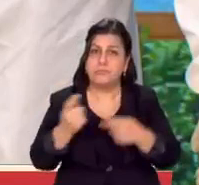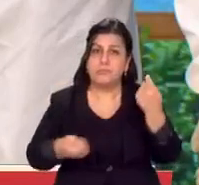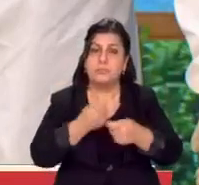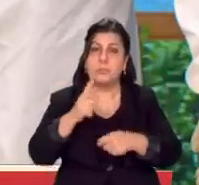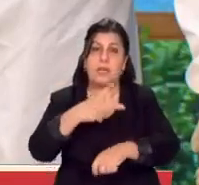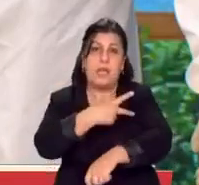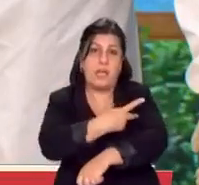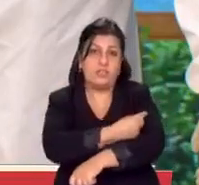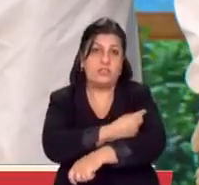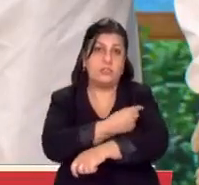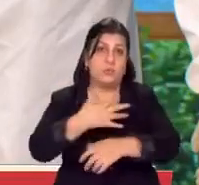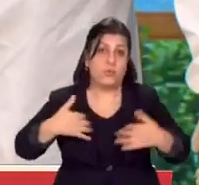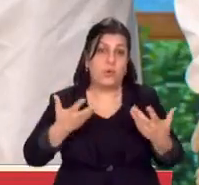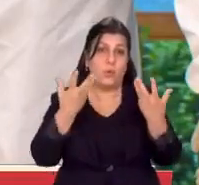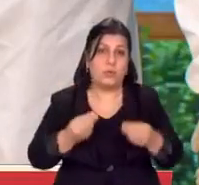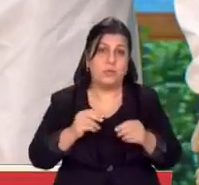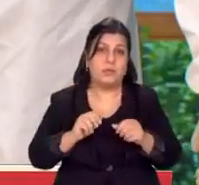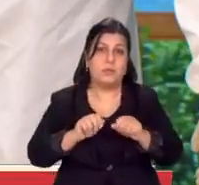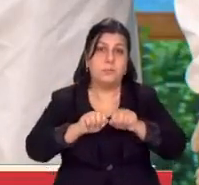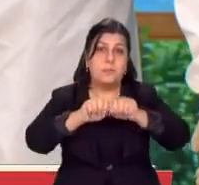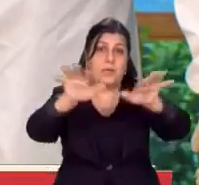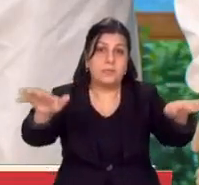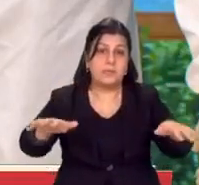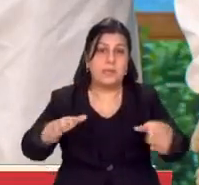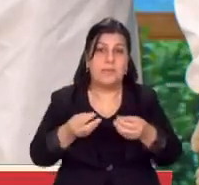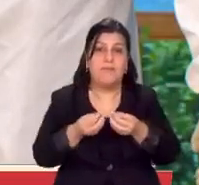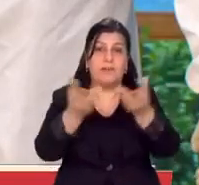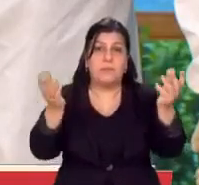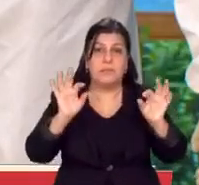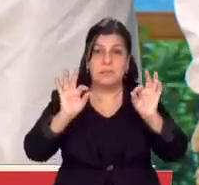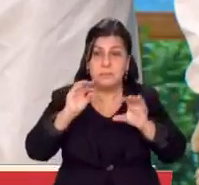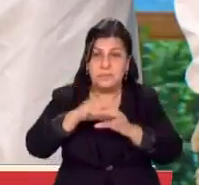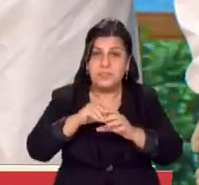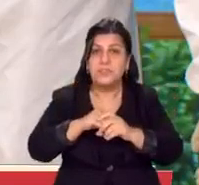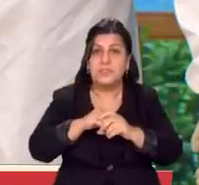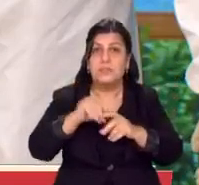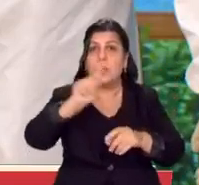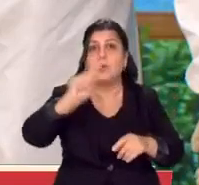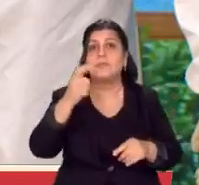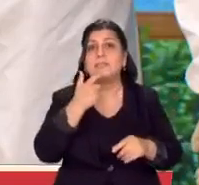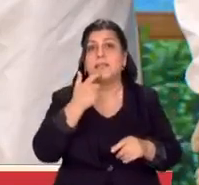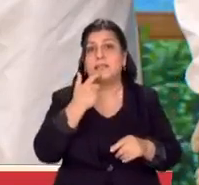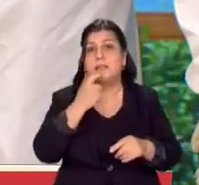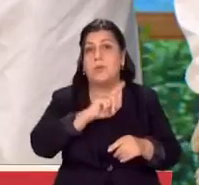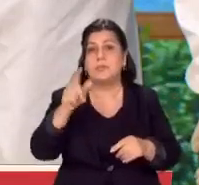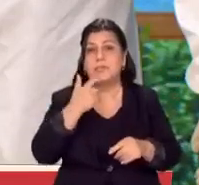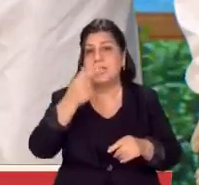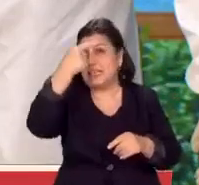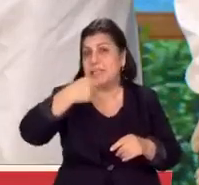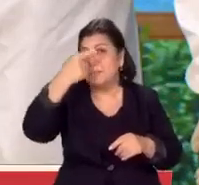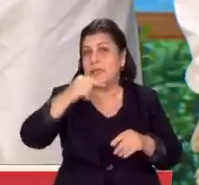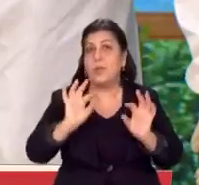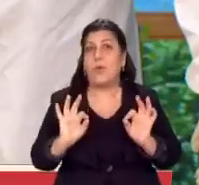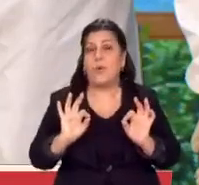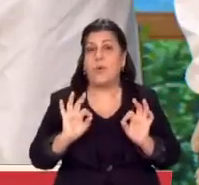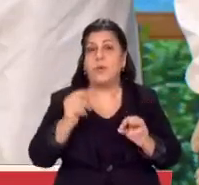aşının güvenli olarak piyasaya sunulması 10 sene gibi bu gripten öyle olmuş grip aşısında böyle olmuş ortalama